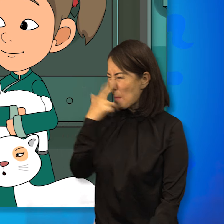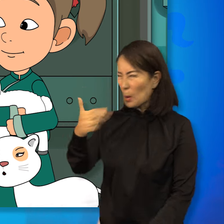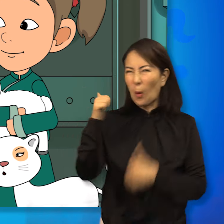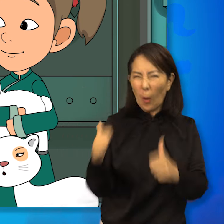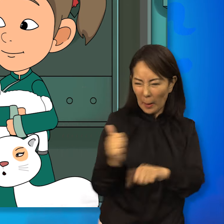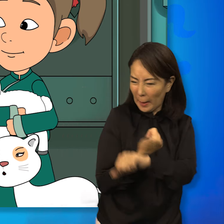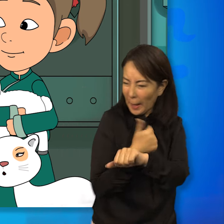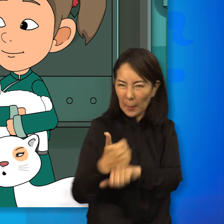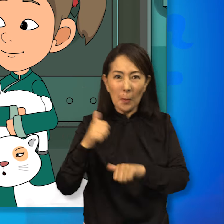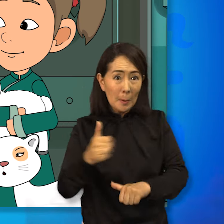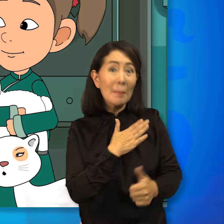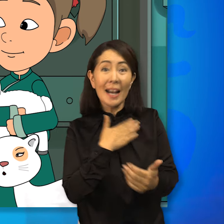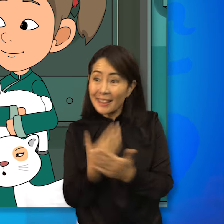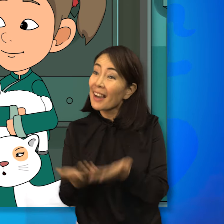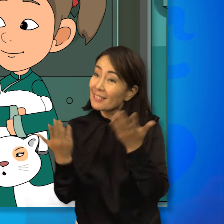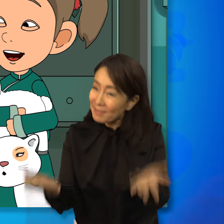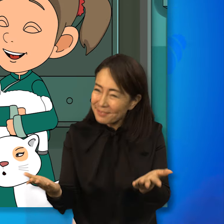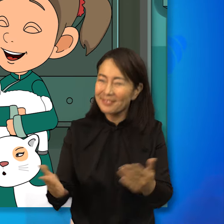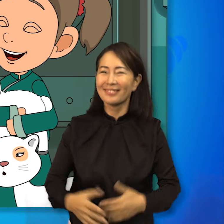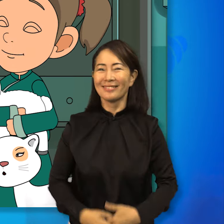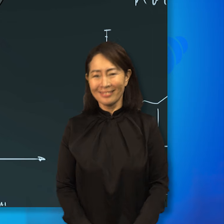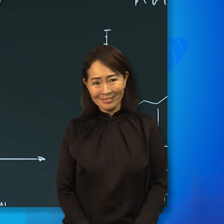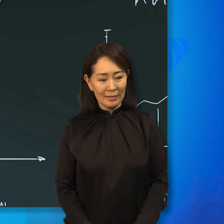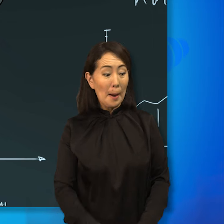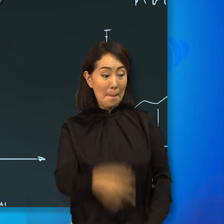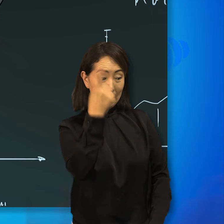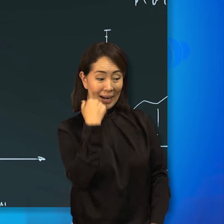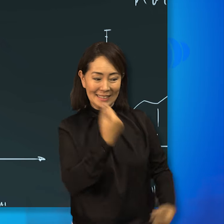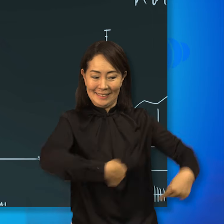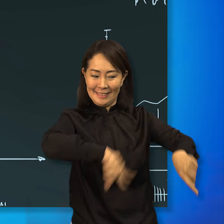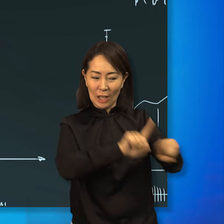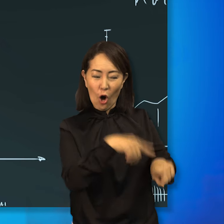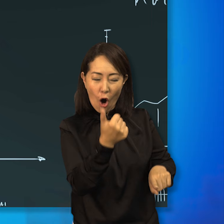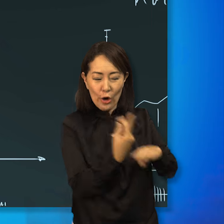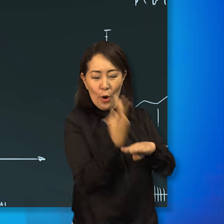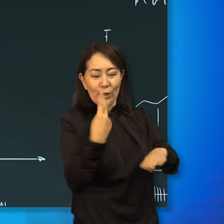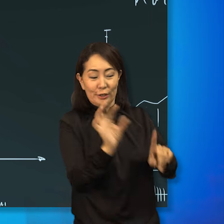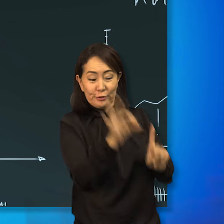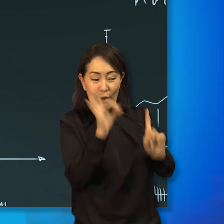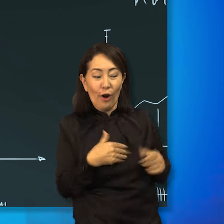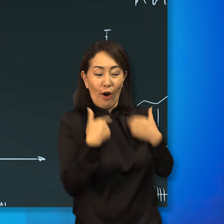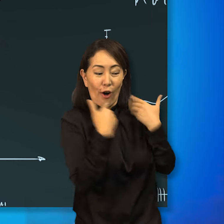Ястай гоё юм аа. Тэгвэл дараагийн адал явдал хүртэл тэсээ ядам хүлээж байна би.